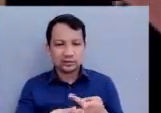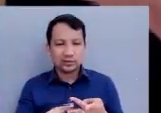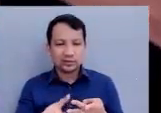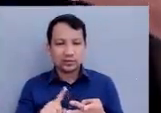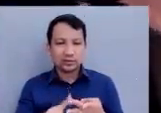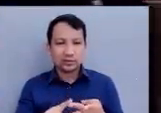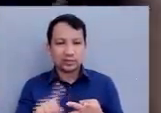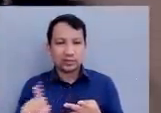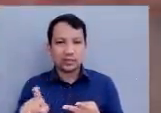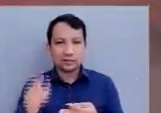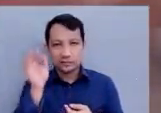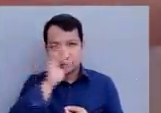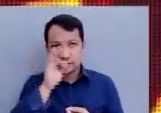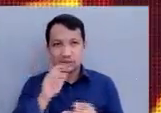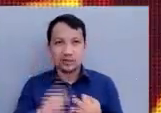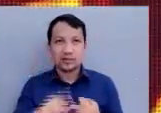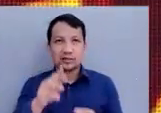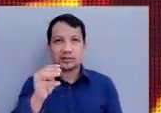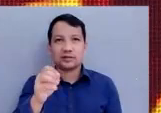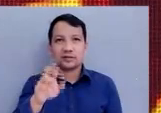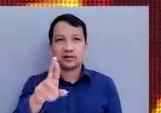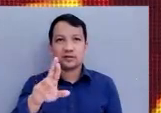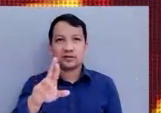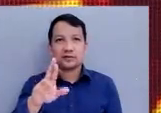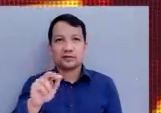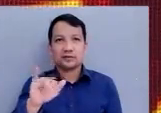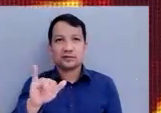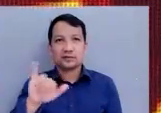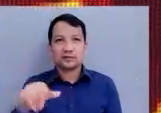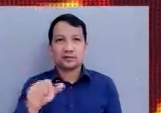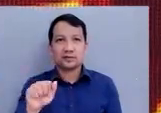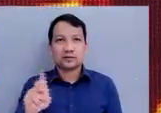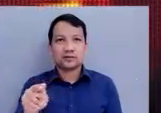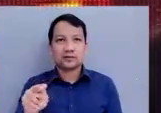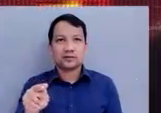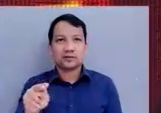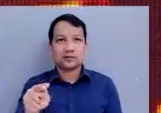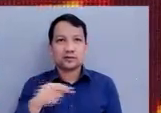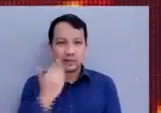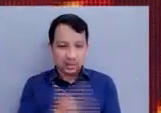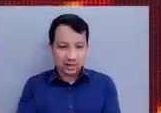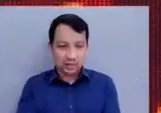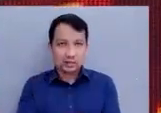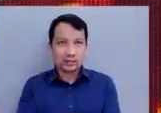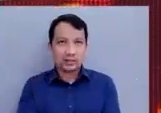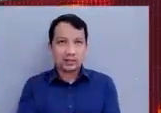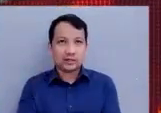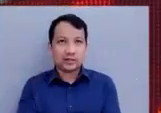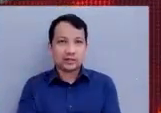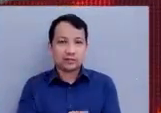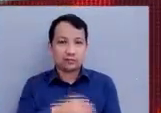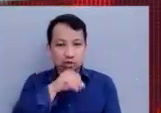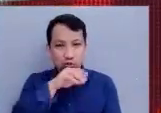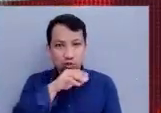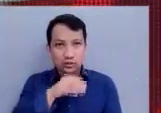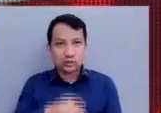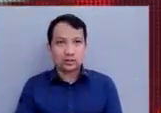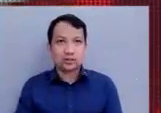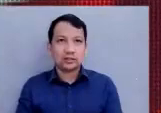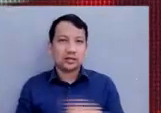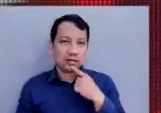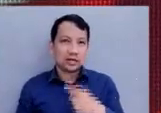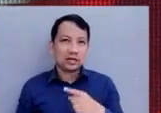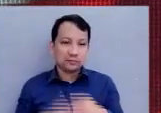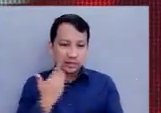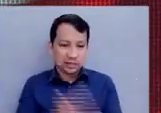JJ bale si Mary J po yan po yung ano ho anak po ni lola si Mary Mary Elizabeth si J po si Jaime